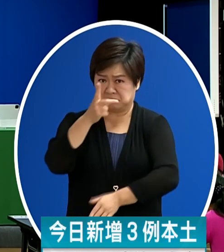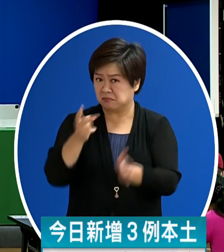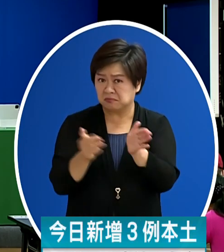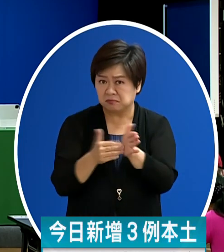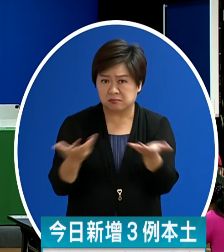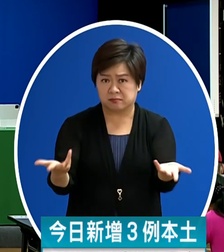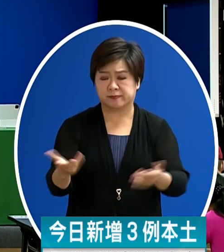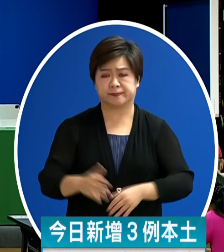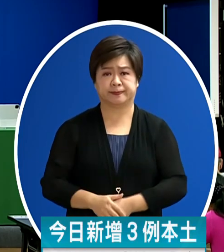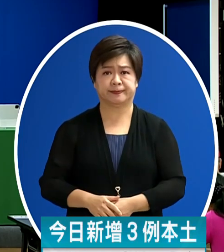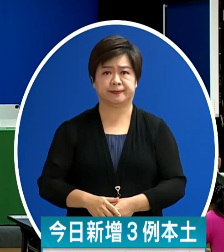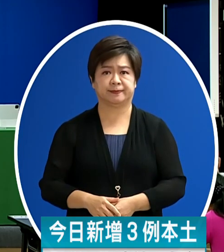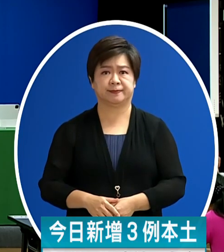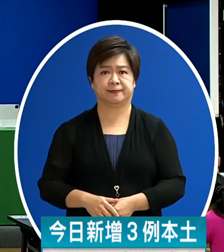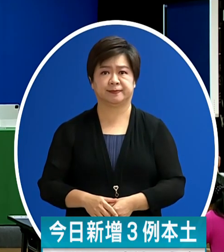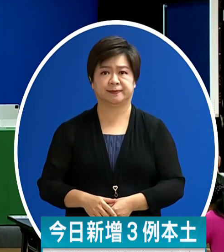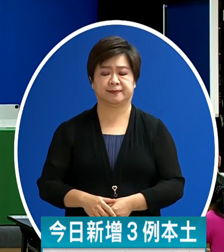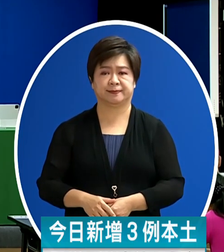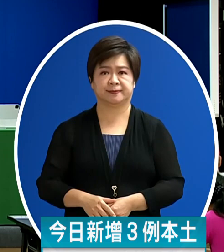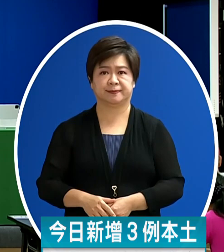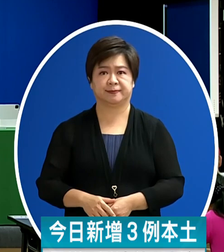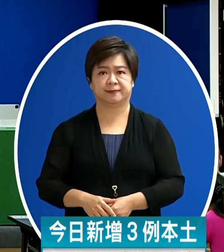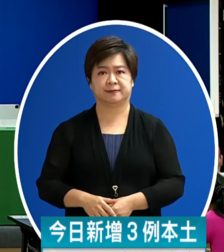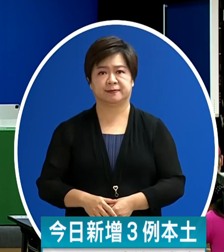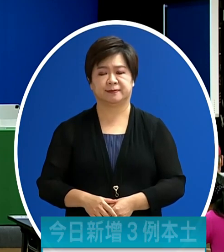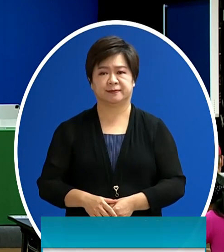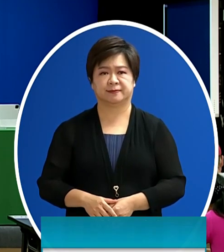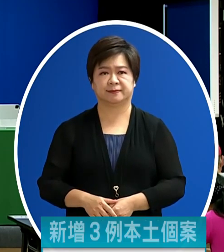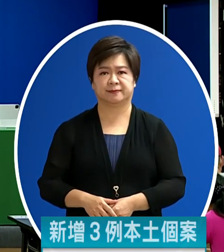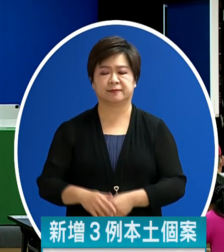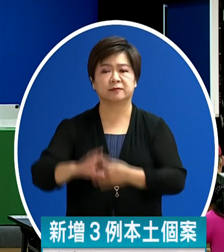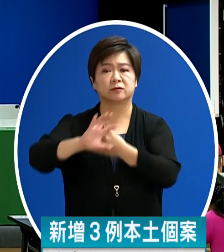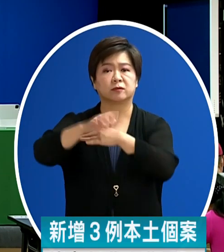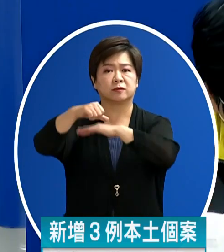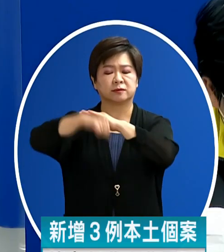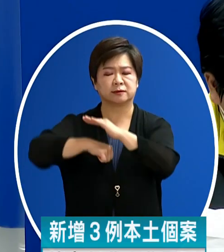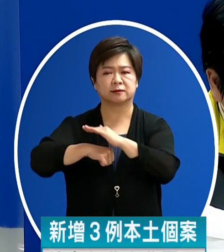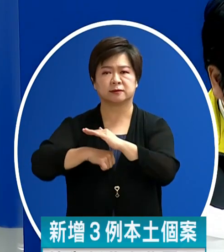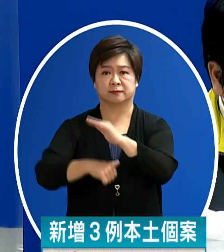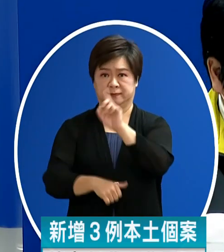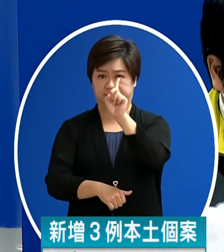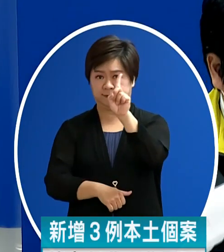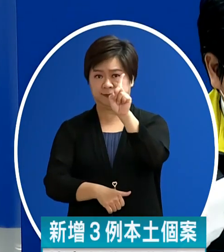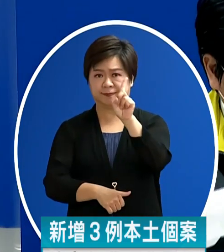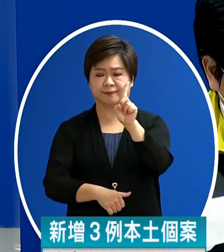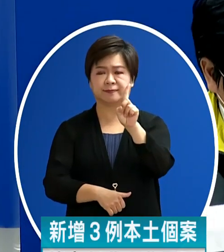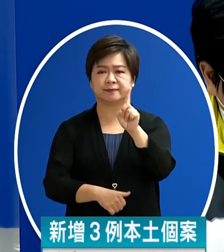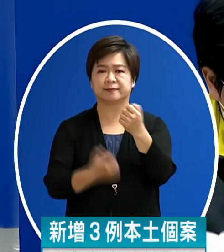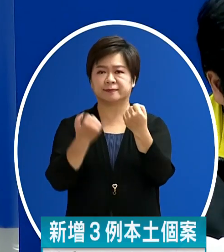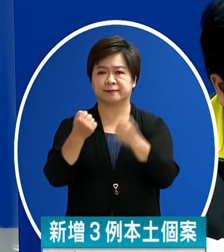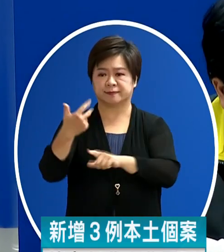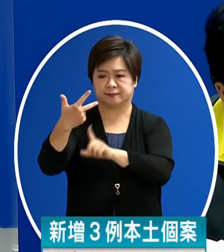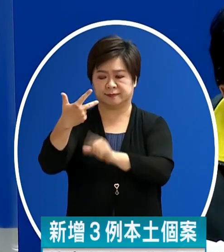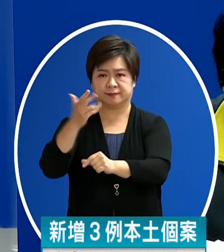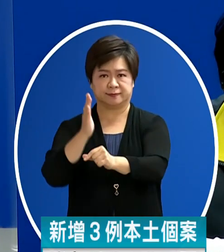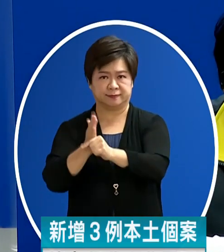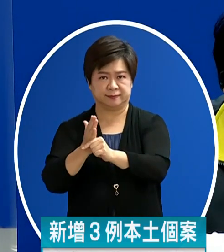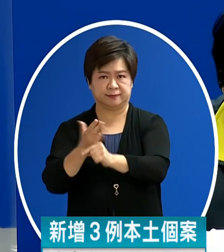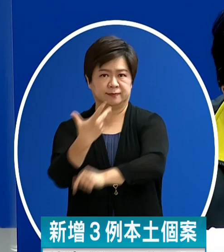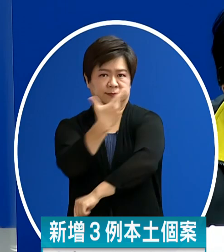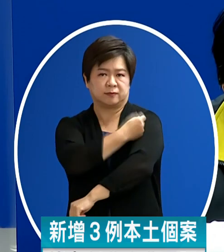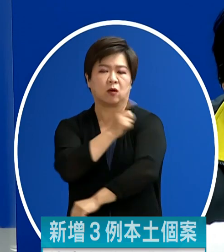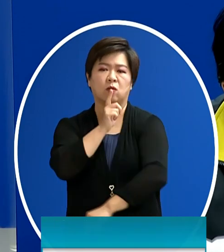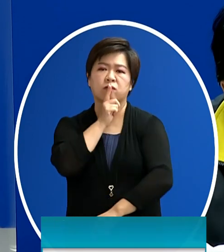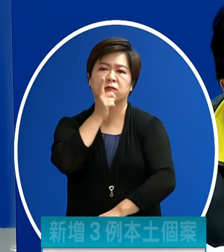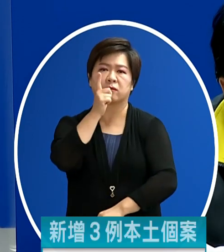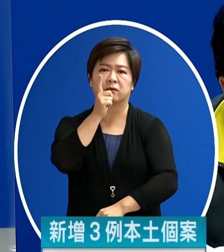谢谢。 好，杨，好，是不是杨总？ 境外移入的这一例哈，他只有在七月中的时候接种